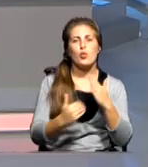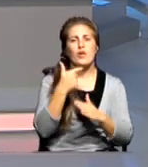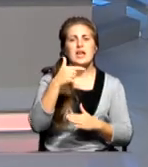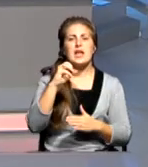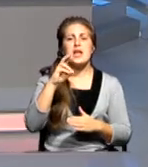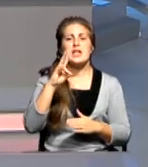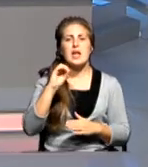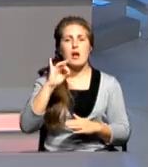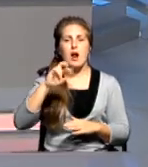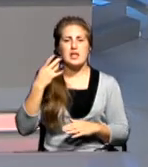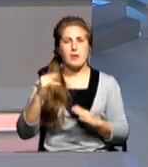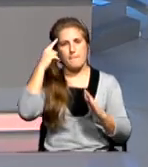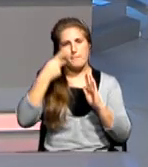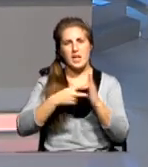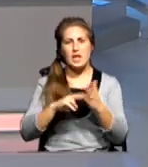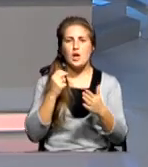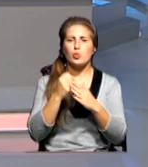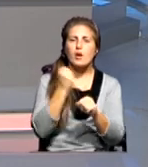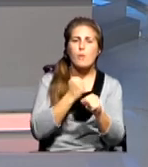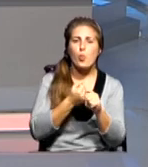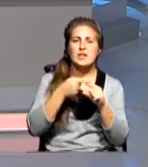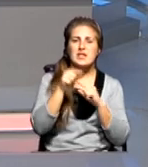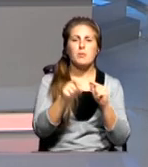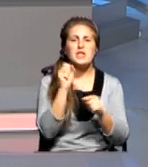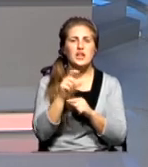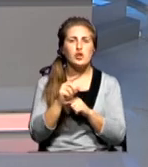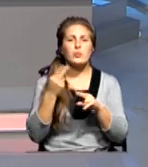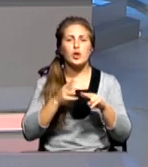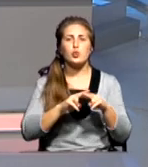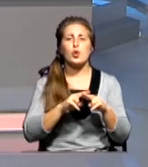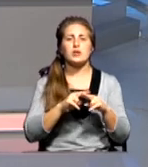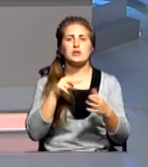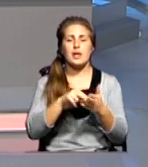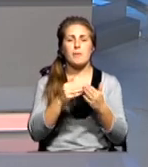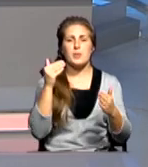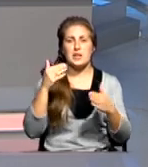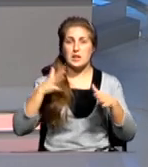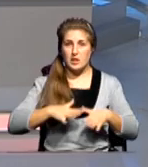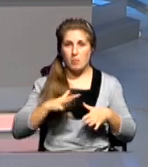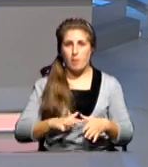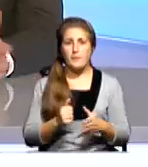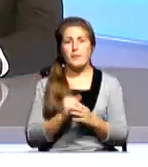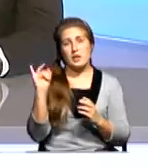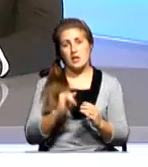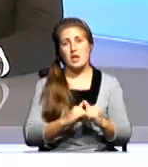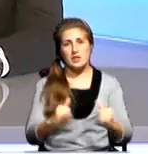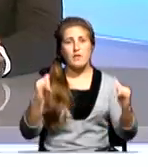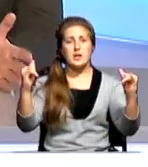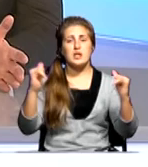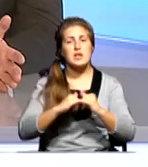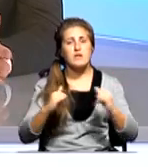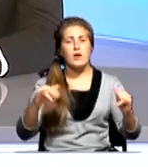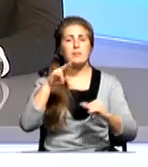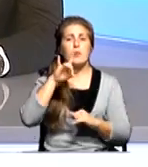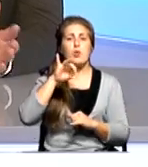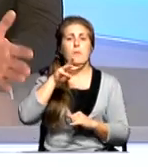доработать его соответствии с теми задачами которые стоят перед крымом да и развиваться развивать промышленность